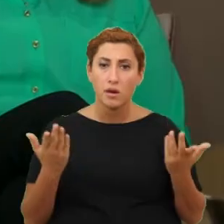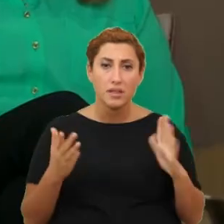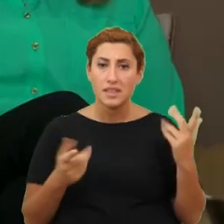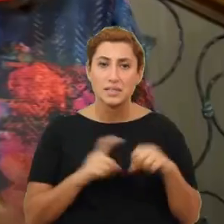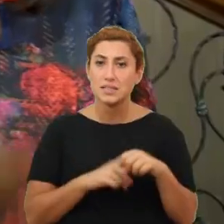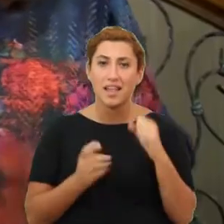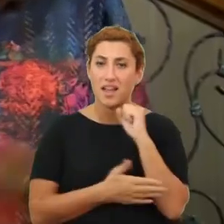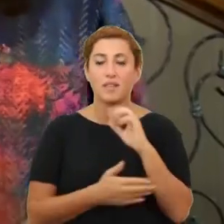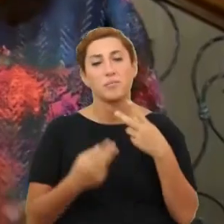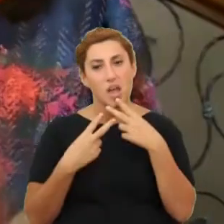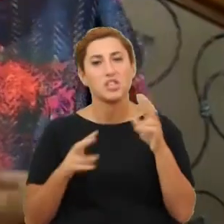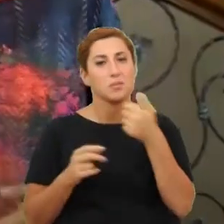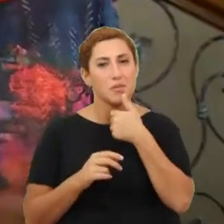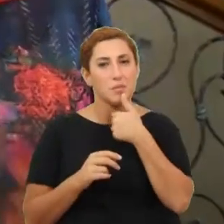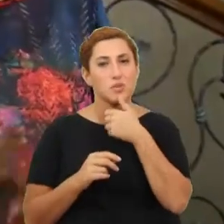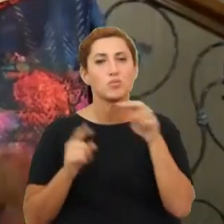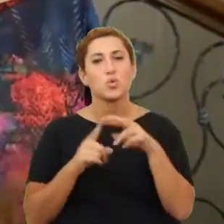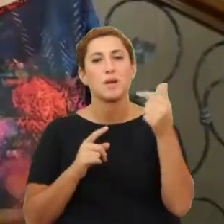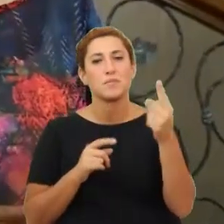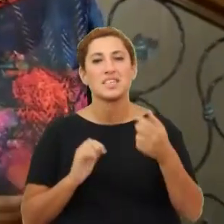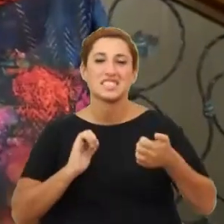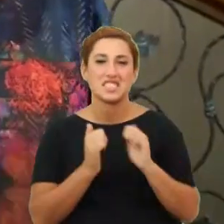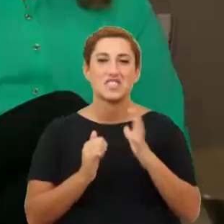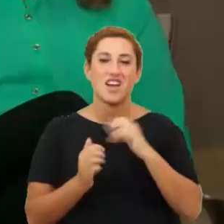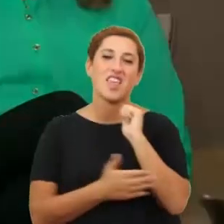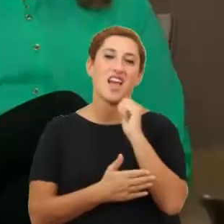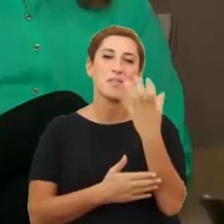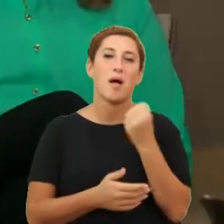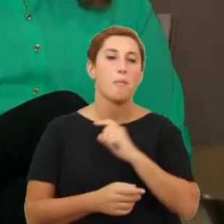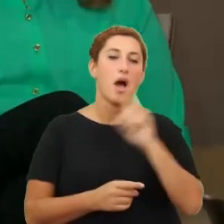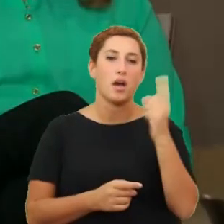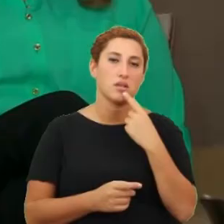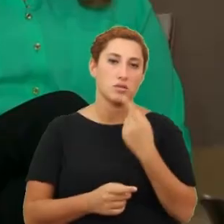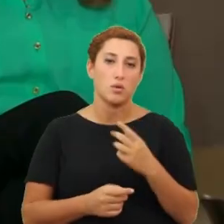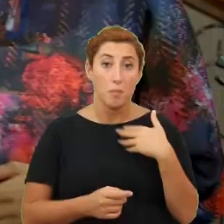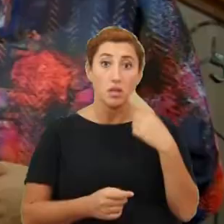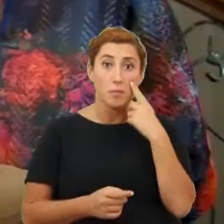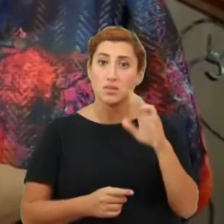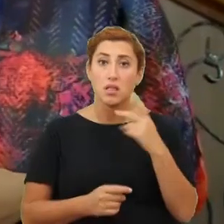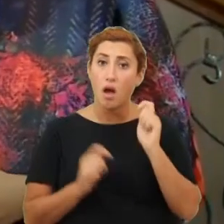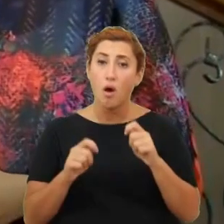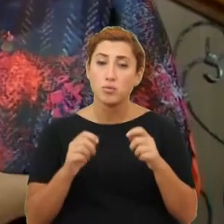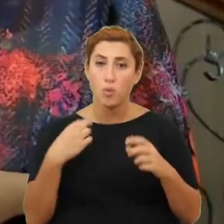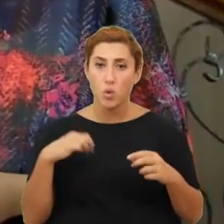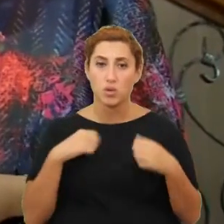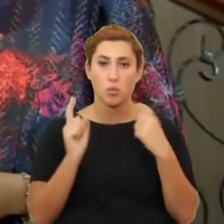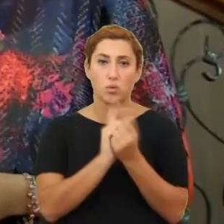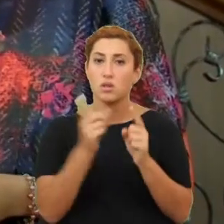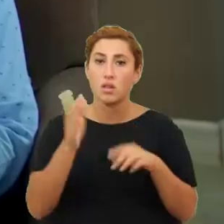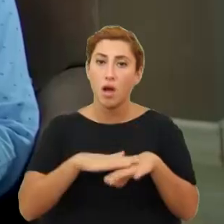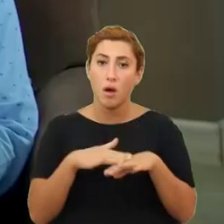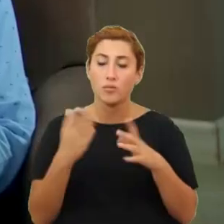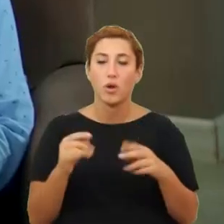Ne yardımı? Açıkçası babacığım Nurhan biraz sıkışık ve yardım almayı reddediyor. Bana bakar mısın? Sen ne yapıyorsun ya? Bu bizim özel sorunumuz. Ne